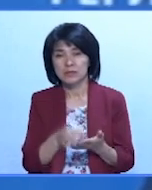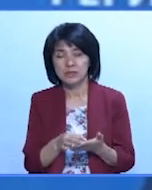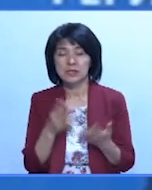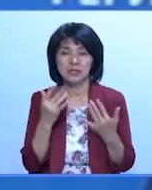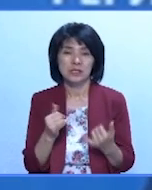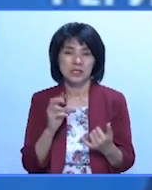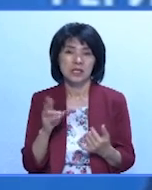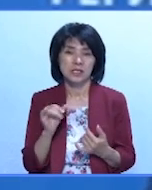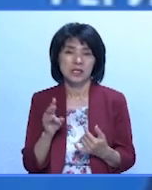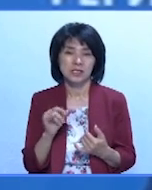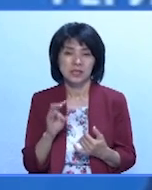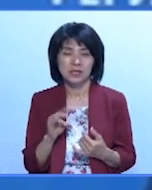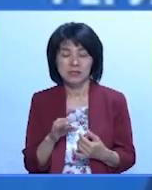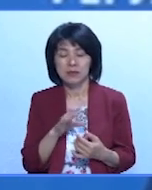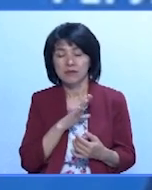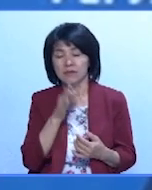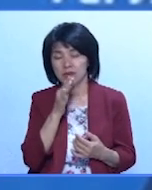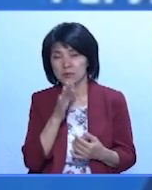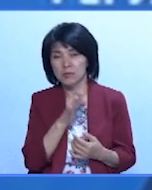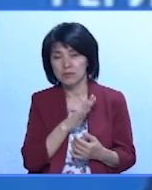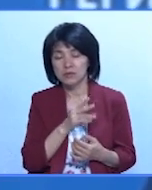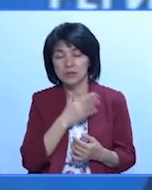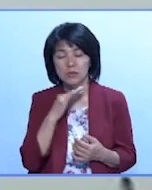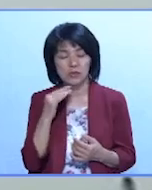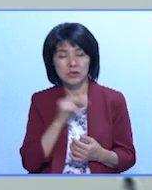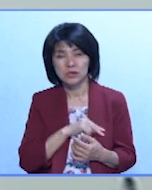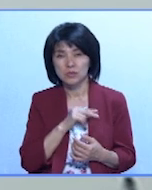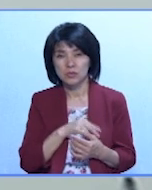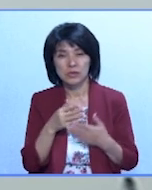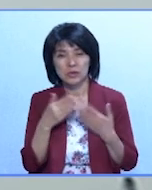карантин кезінде жұртшылыққа жедел ақпарат таратып, күрестің алдыңғы шебінде жүрген